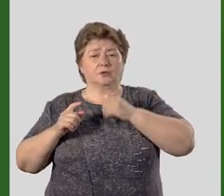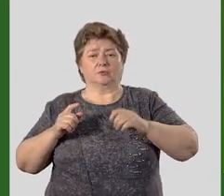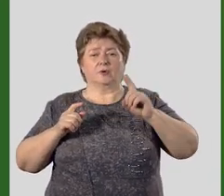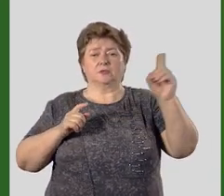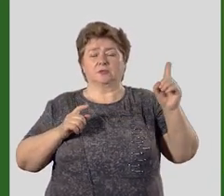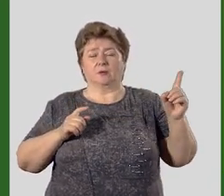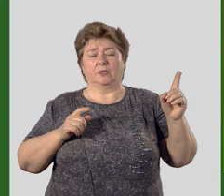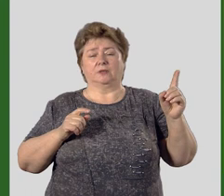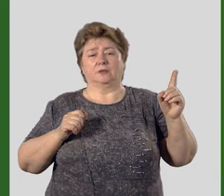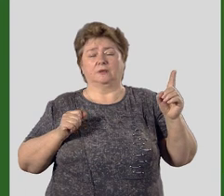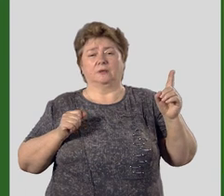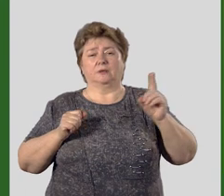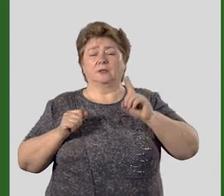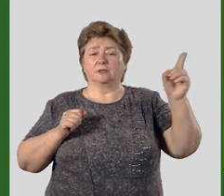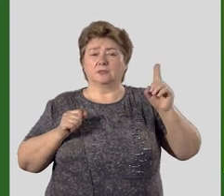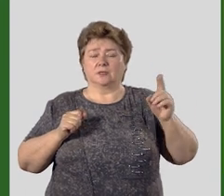запад-юго-запад,